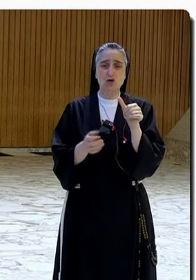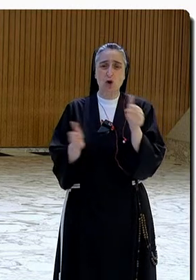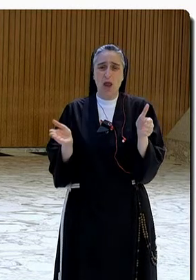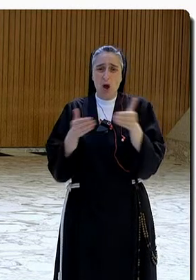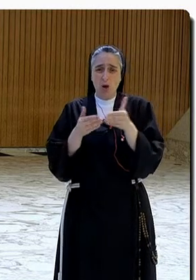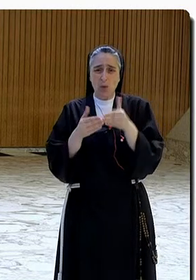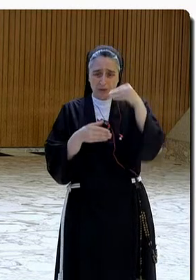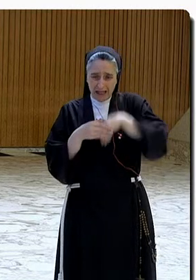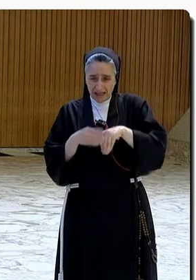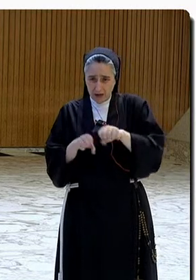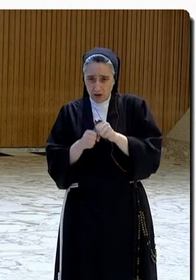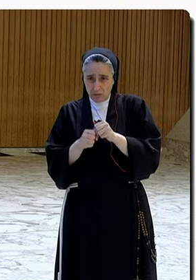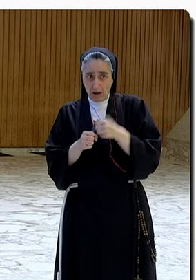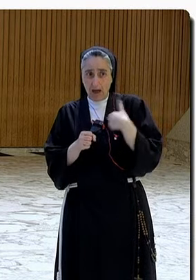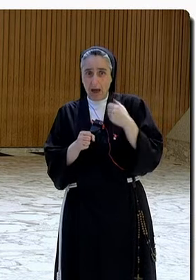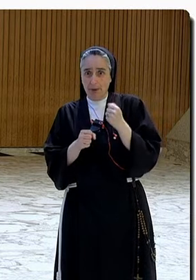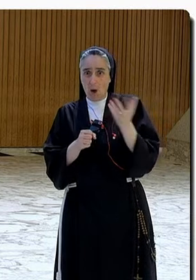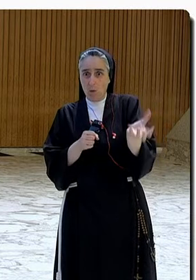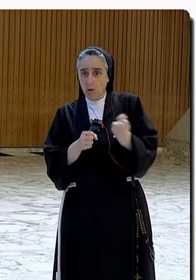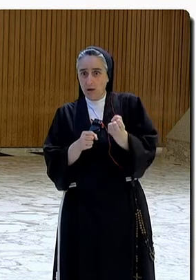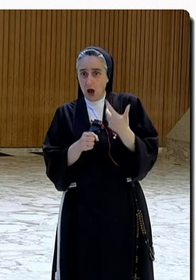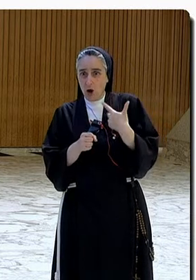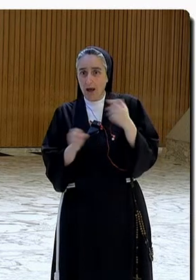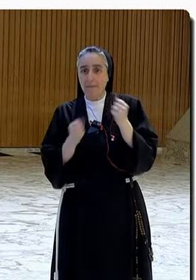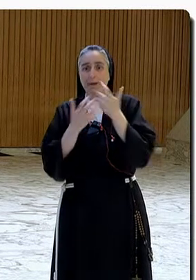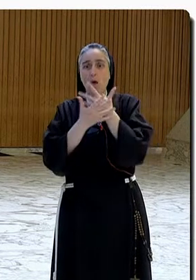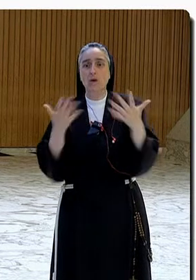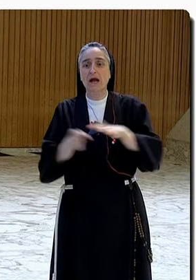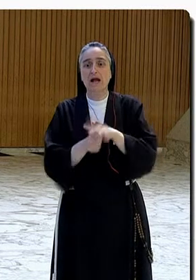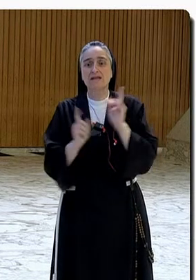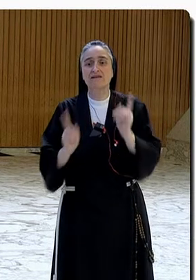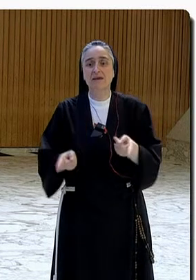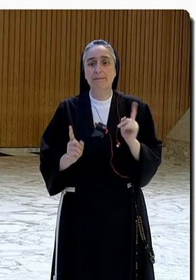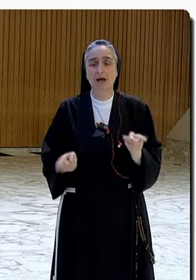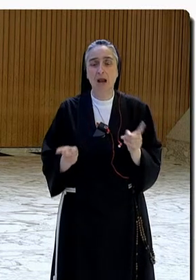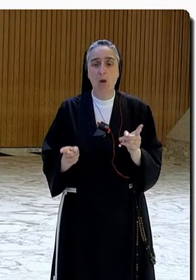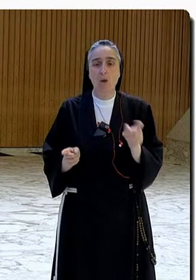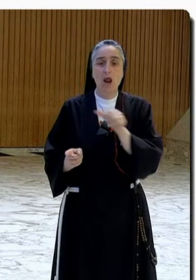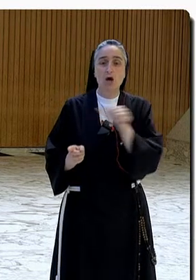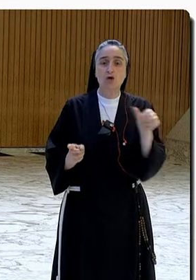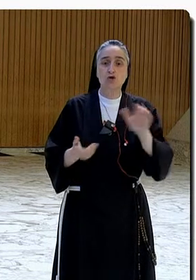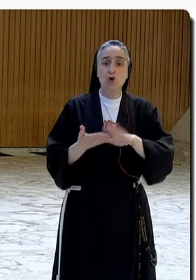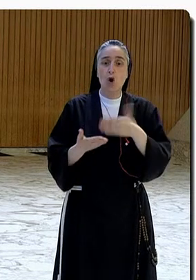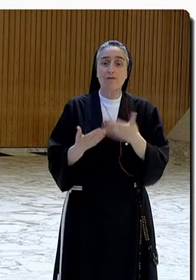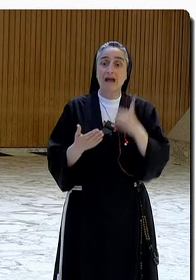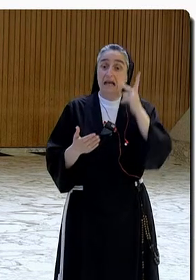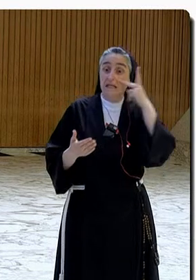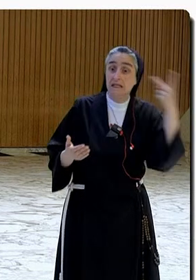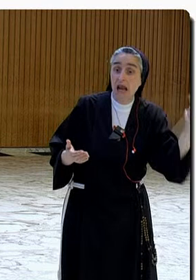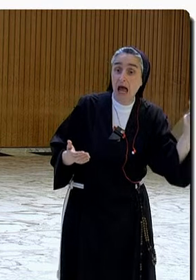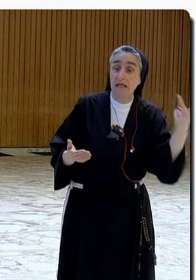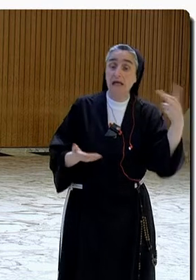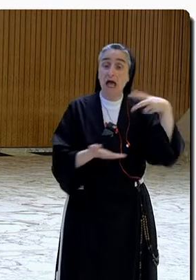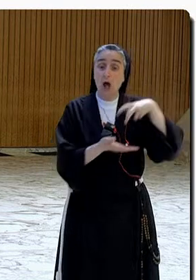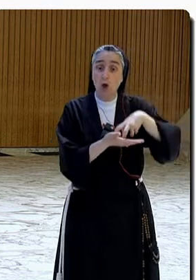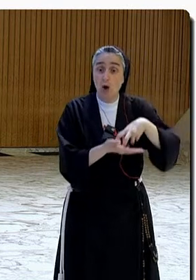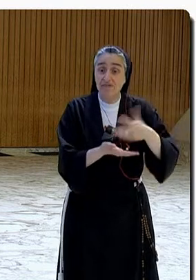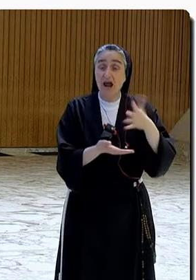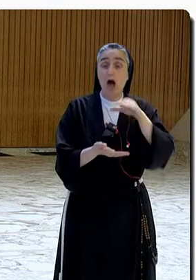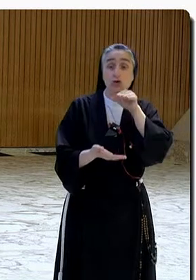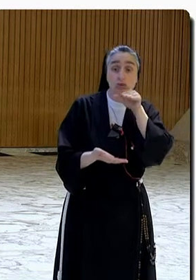proprio interno, ha paura. La paura più grande di una famiglia non è perciò lo straniero, il fragile